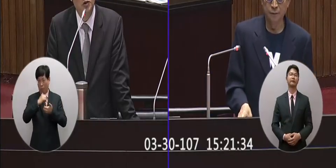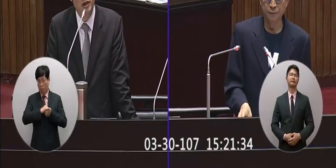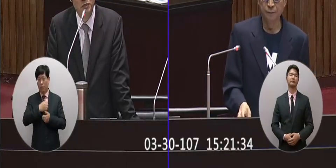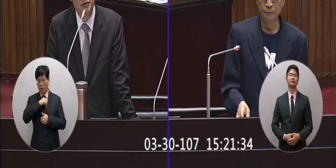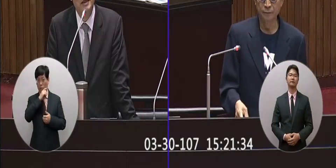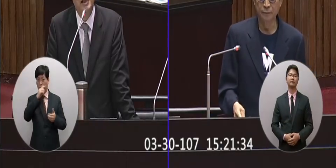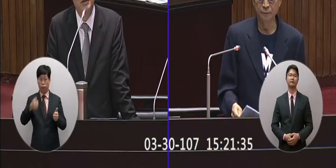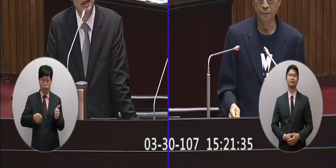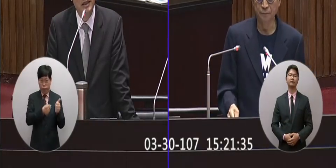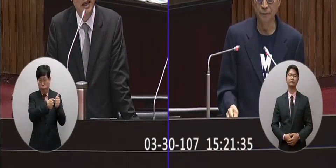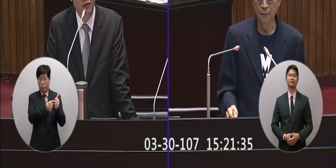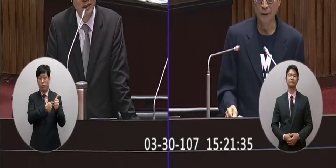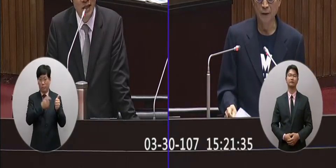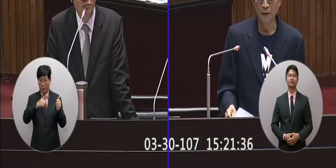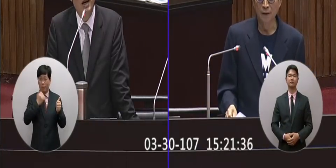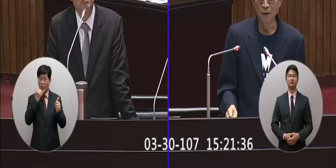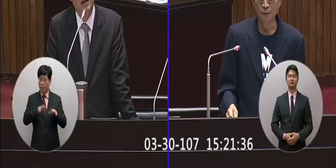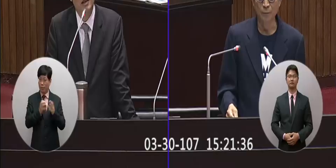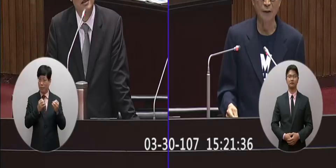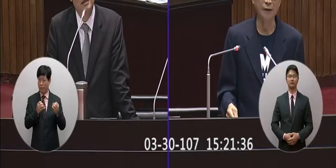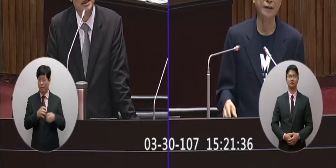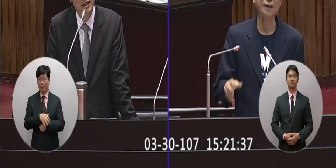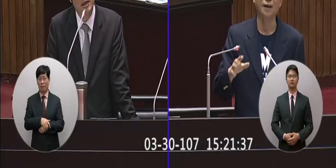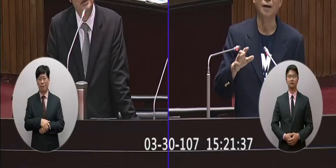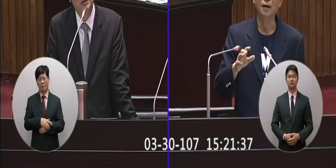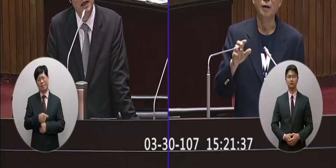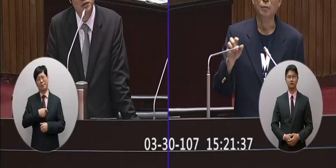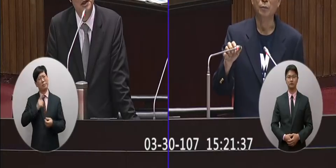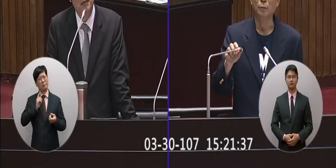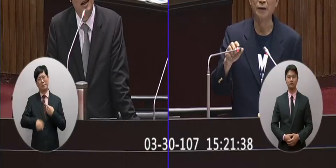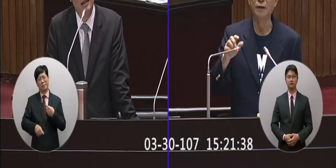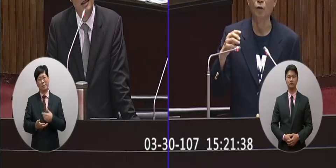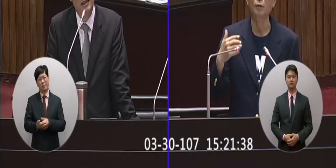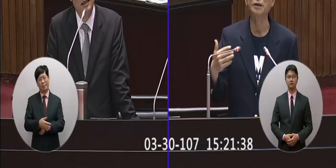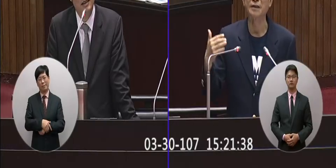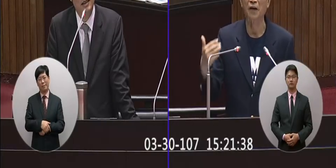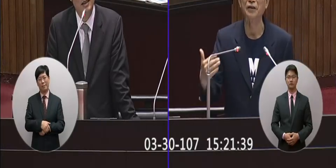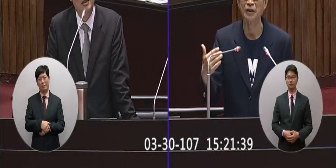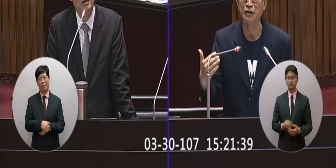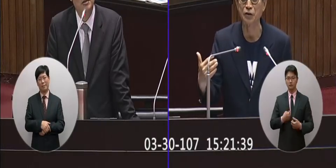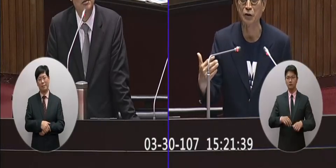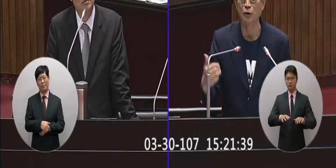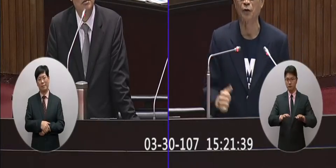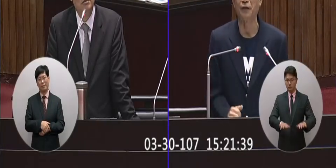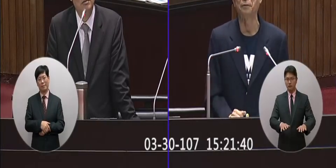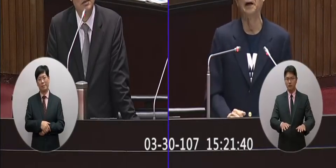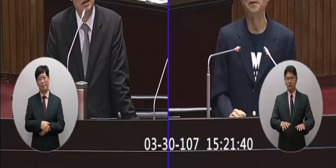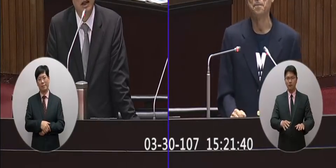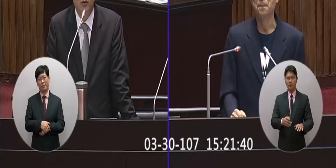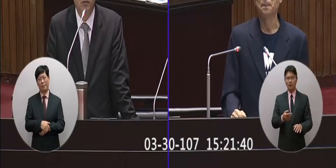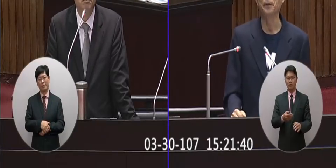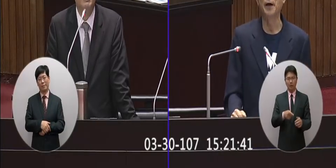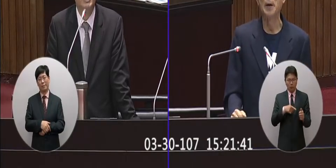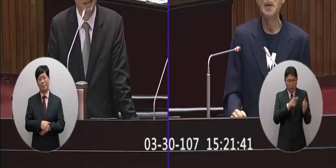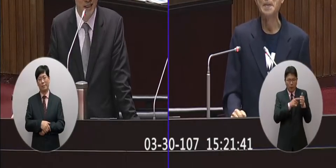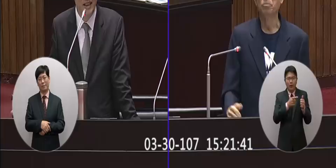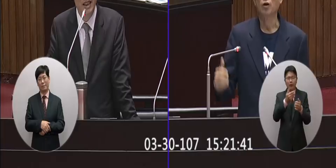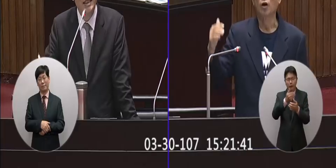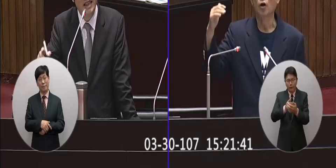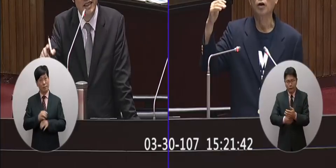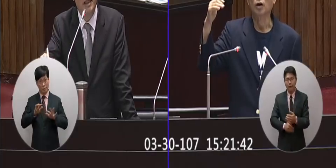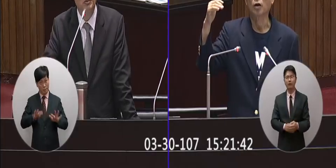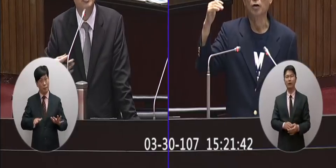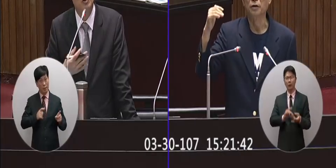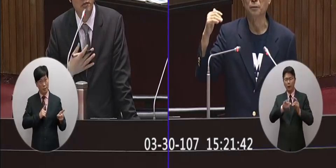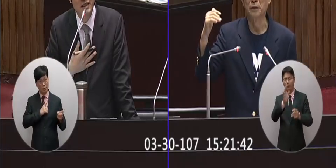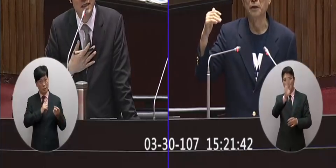湾是中国的一部分，才愿意跟台湾谈判嘛？这显然没有道理嘛。 我们少一点刺激对方嘛？ 我们 对不对？ 今